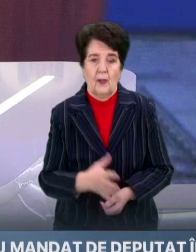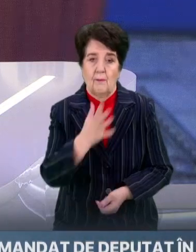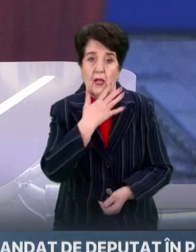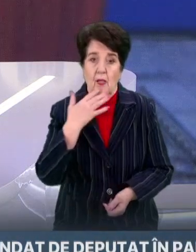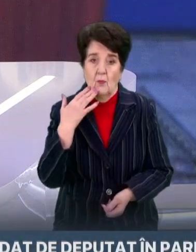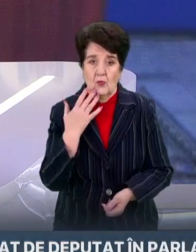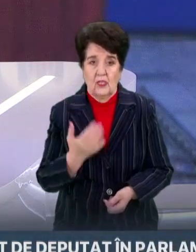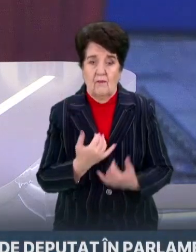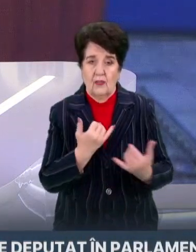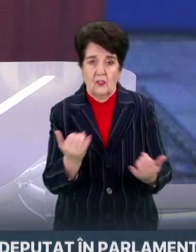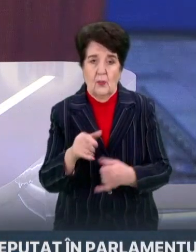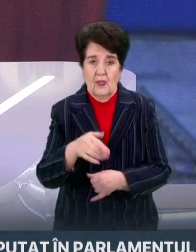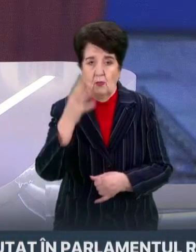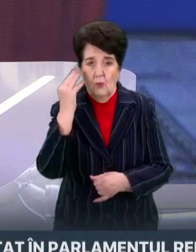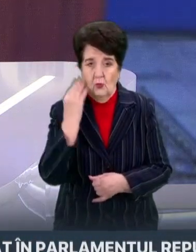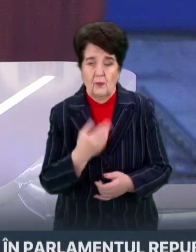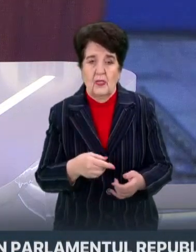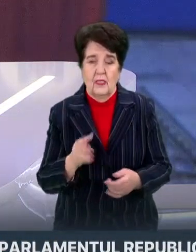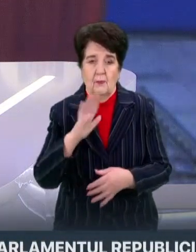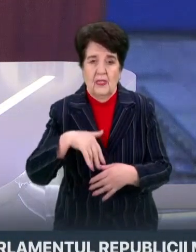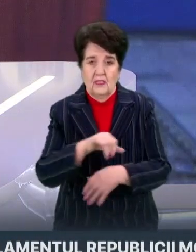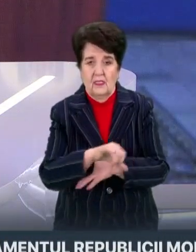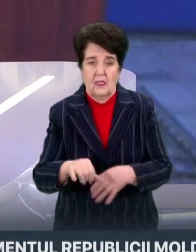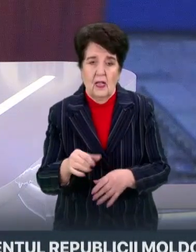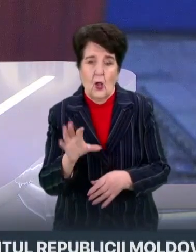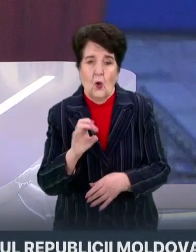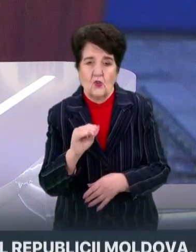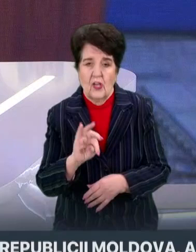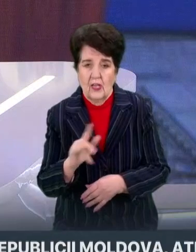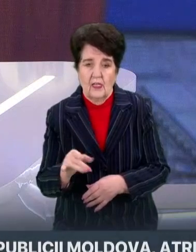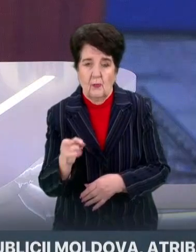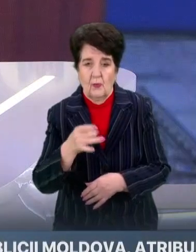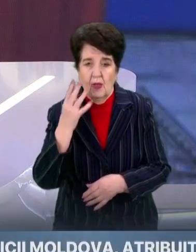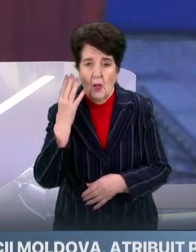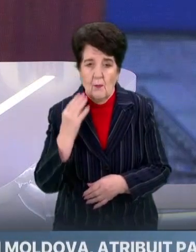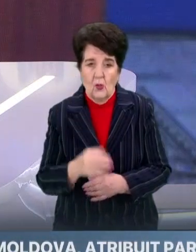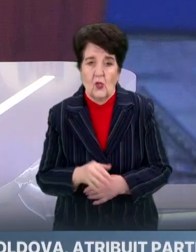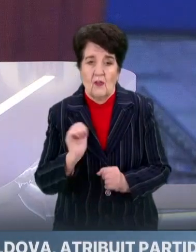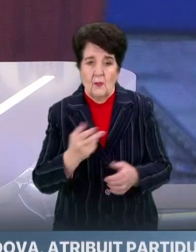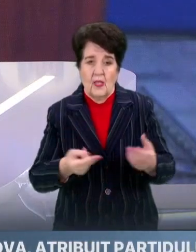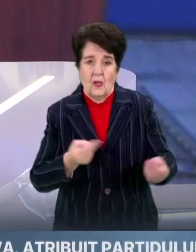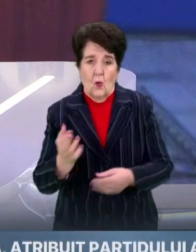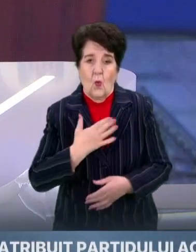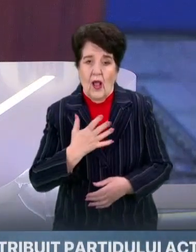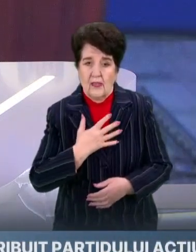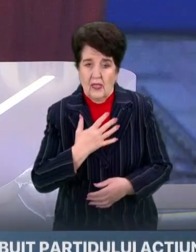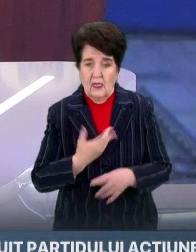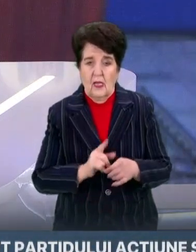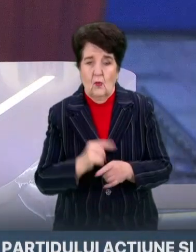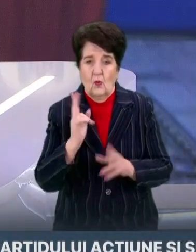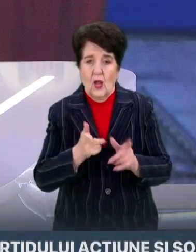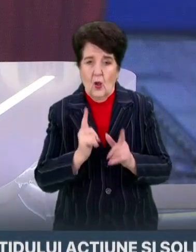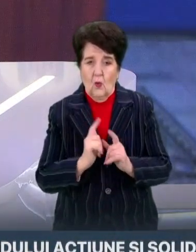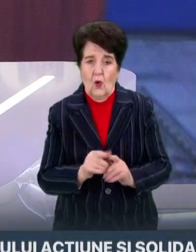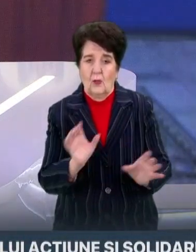Mai multe facilități pentru moldovenii stabiliți peste ocean. În timpul apropiat, Republica Moldova ar putea semna cu Canada un acord privind